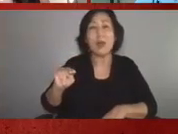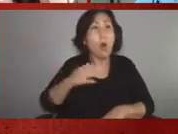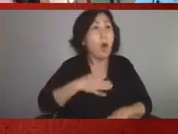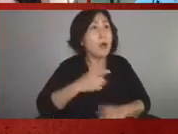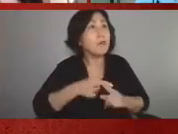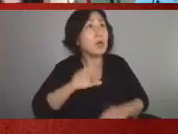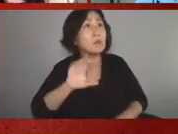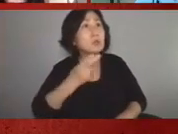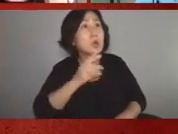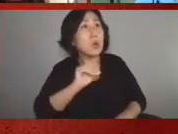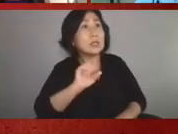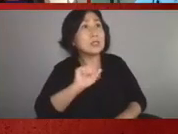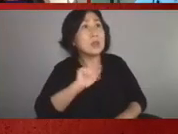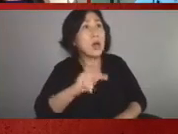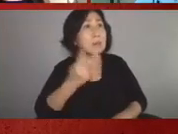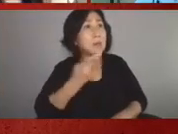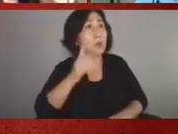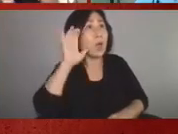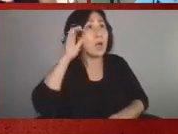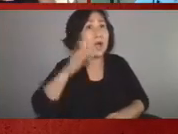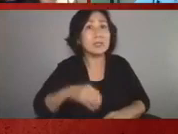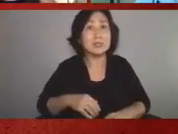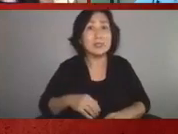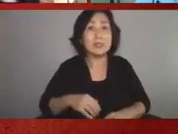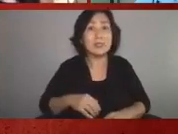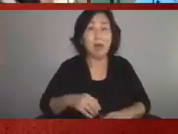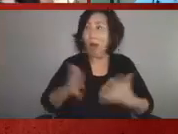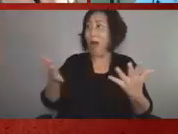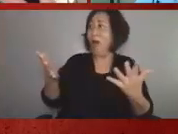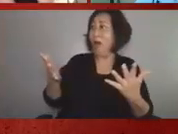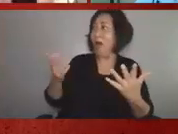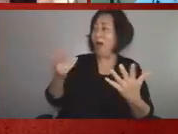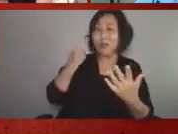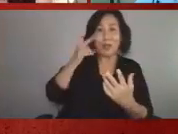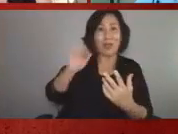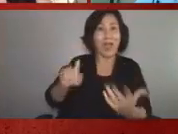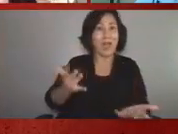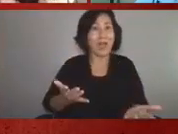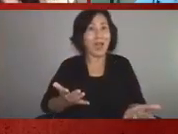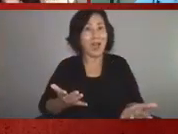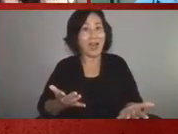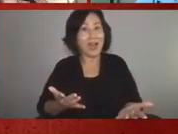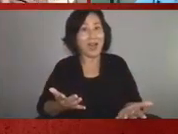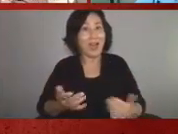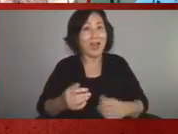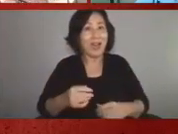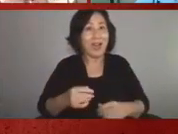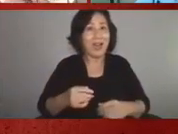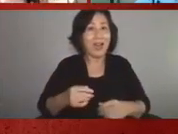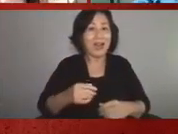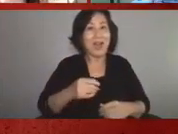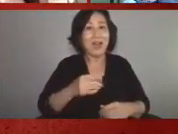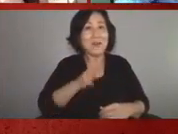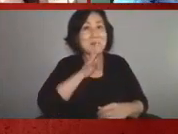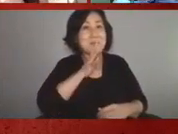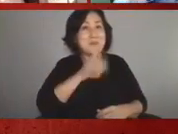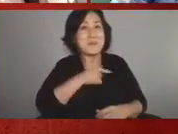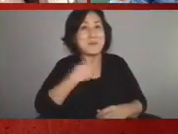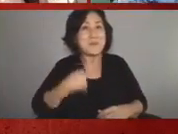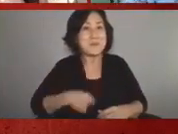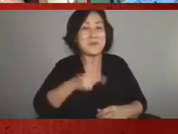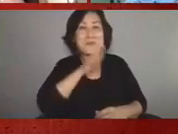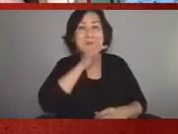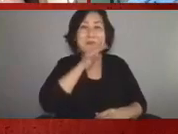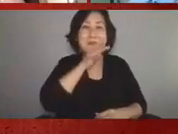Toisan. Wow, maybe we're cousins. Oh, look at that! They go together. And they 講喺